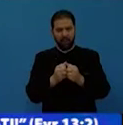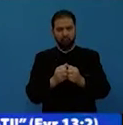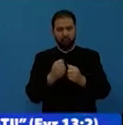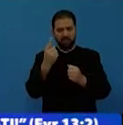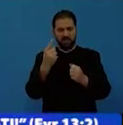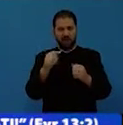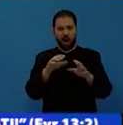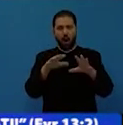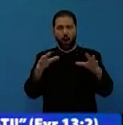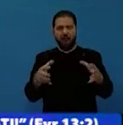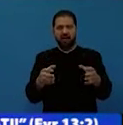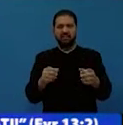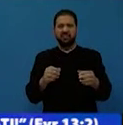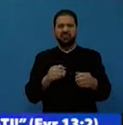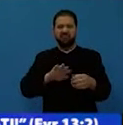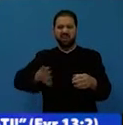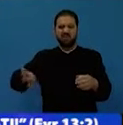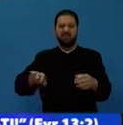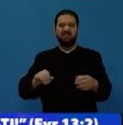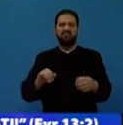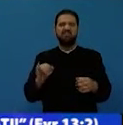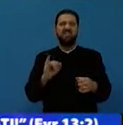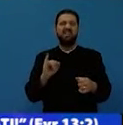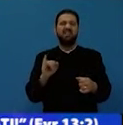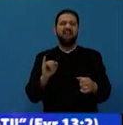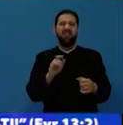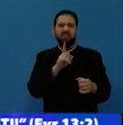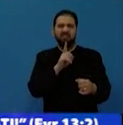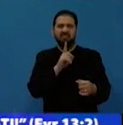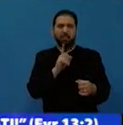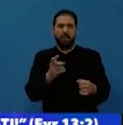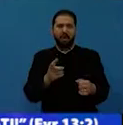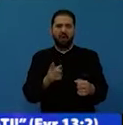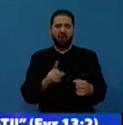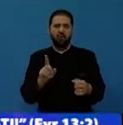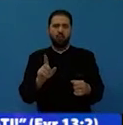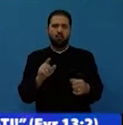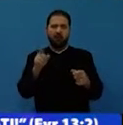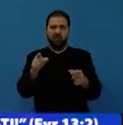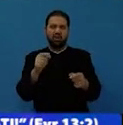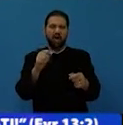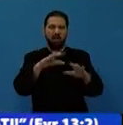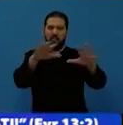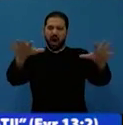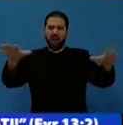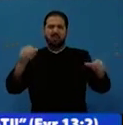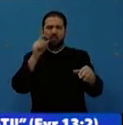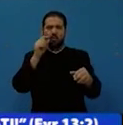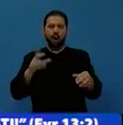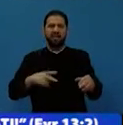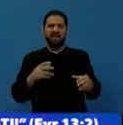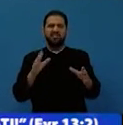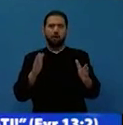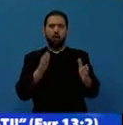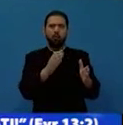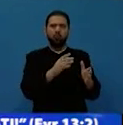masă lipsită de identitate. Acea masă de oameni este compusă din persoane. Fiecare